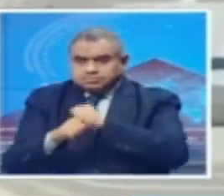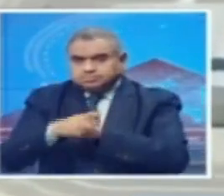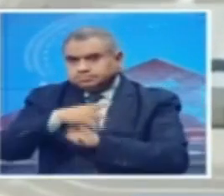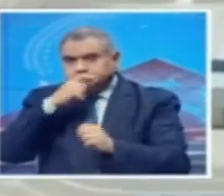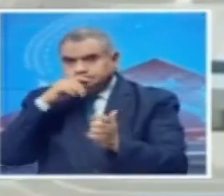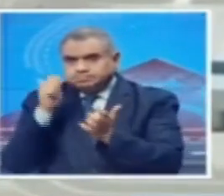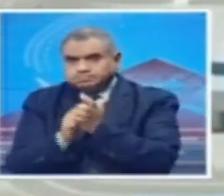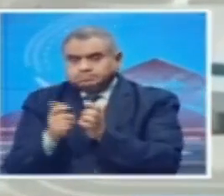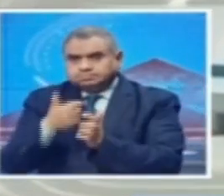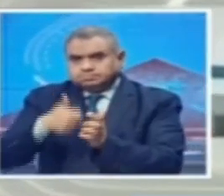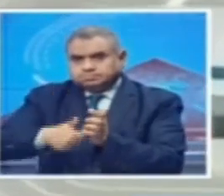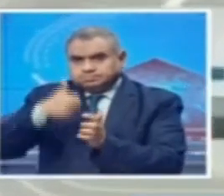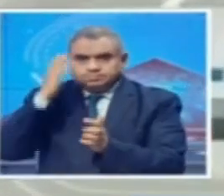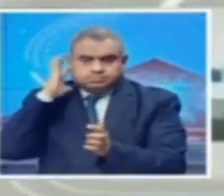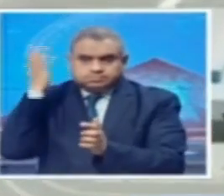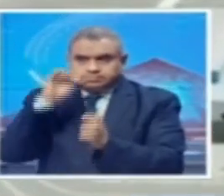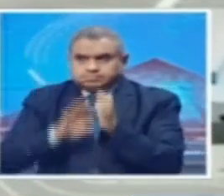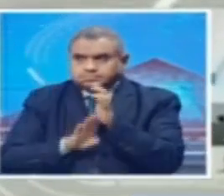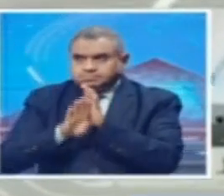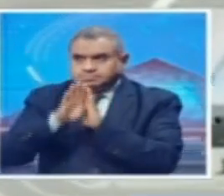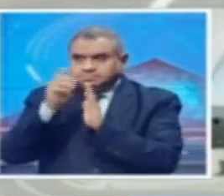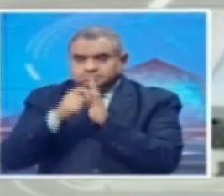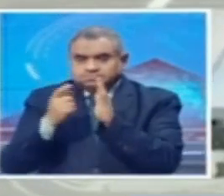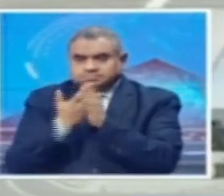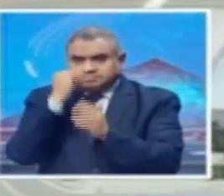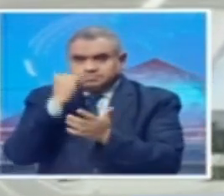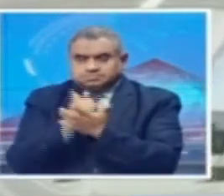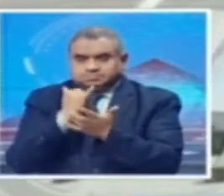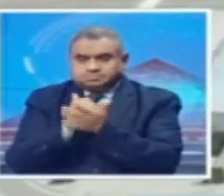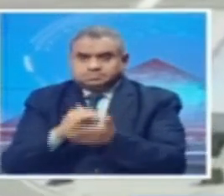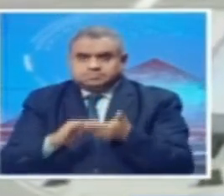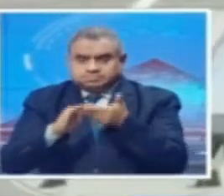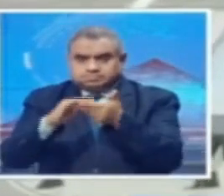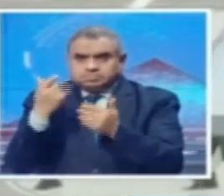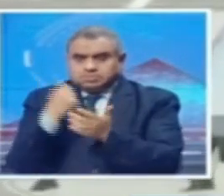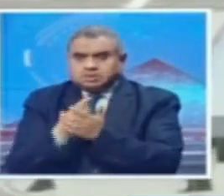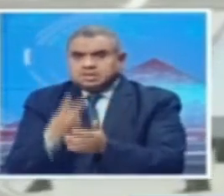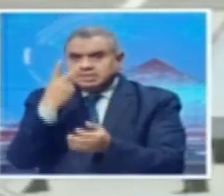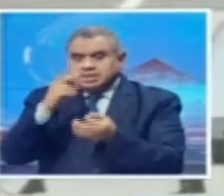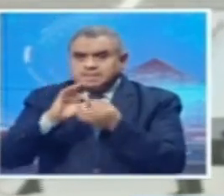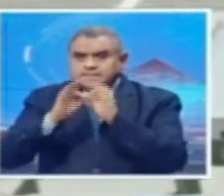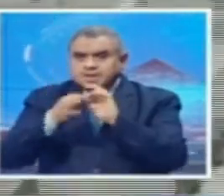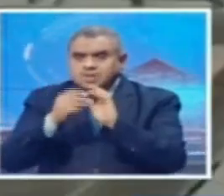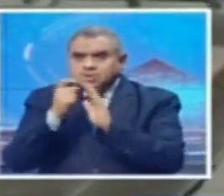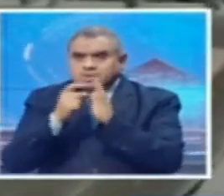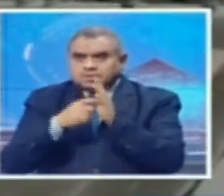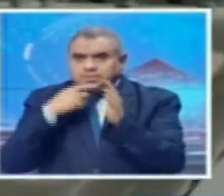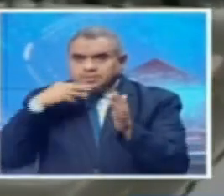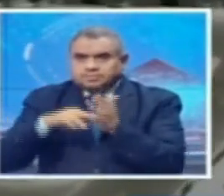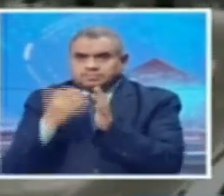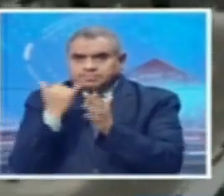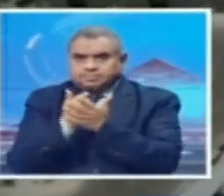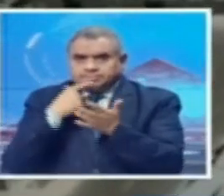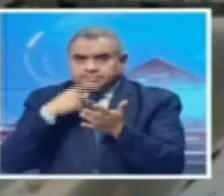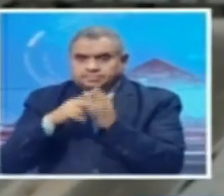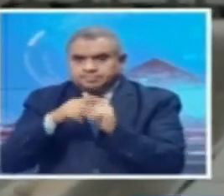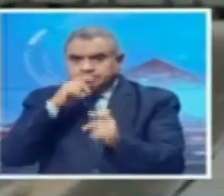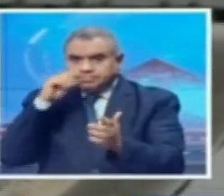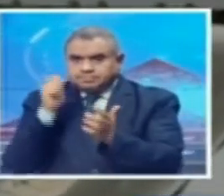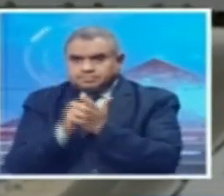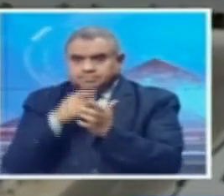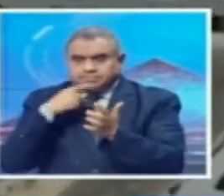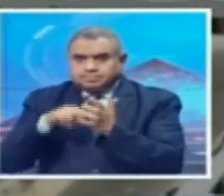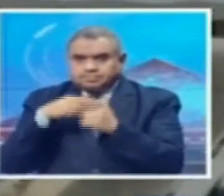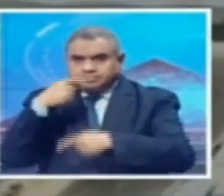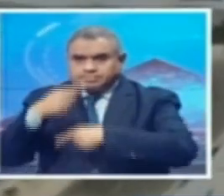تخفيض ثمن كراسة الشروط لتتراوح بين 300 جنيه إلى 500 جنيه مع إلغاء التكاليف